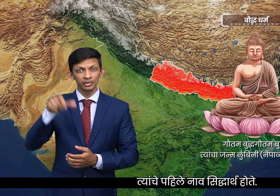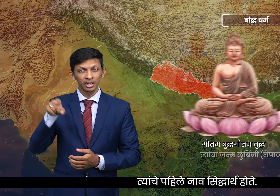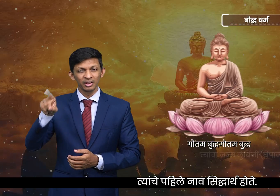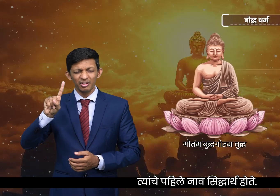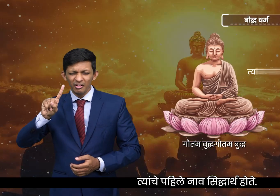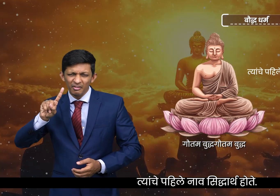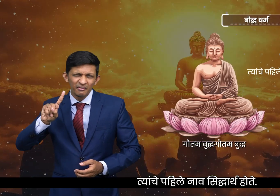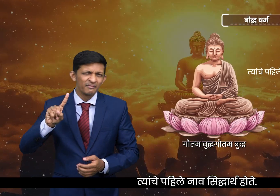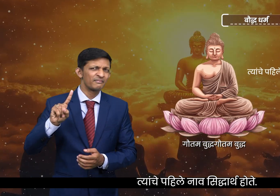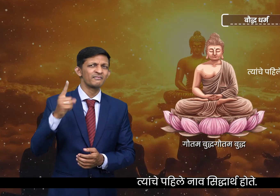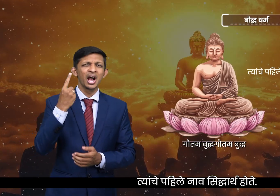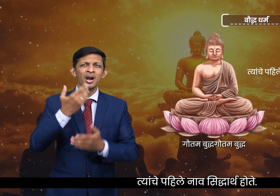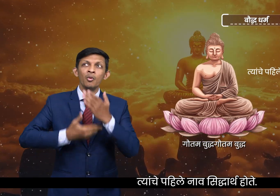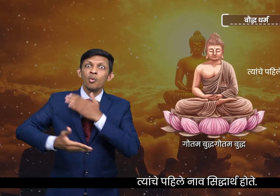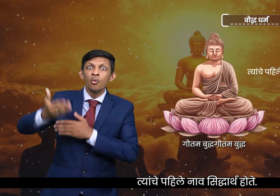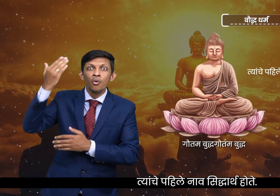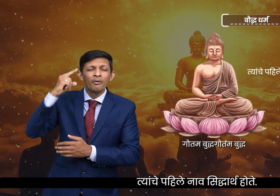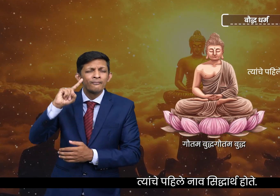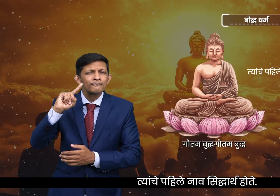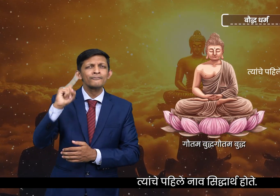त्यांचे पहिले नाव सिद्धार्थ होते.